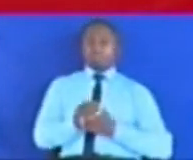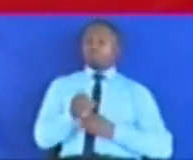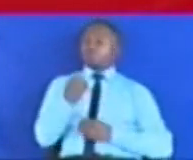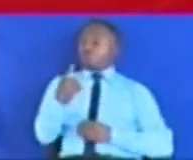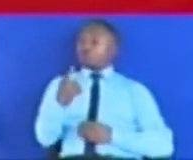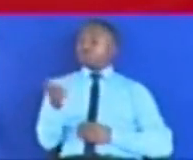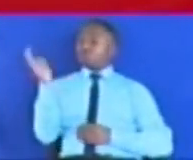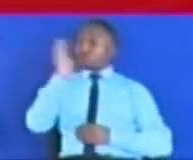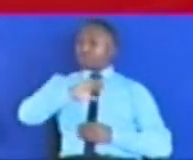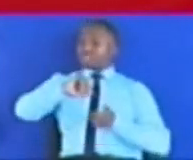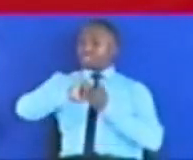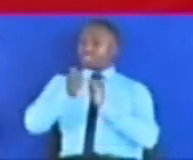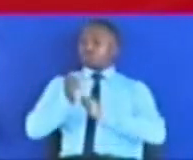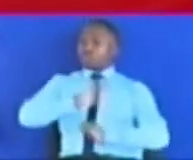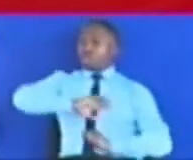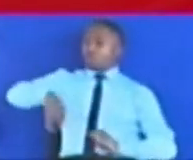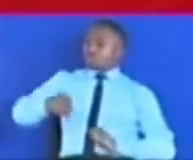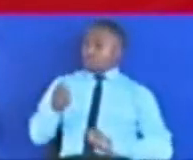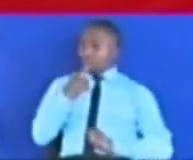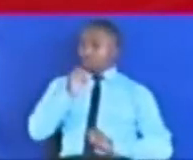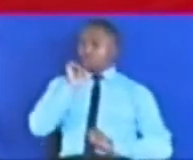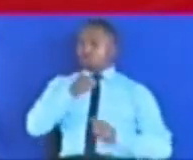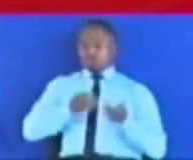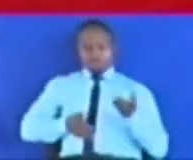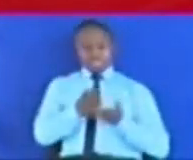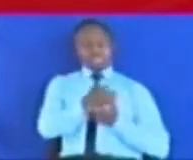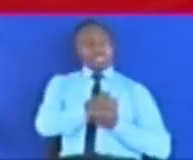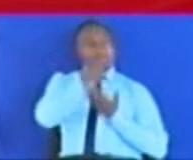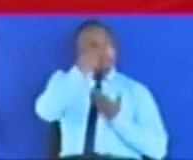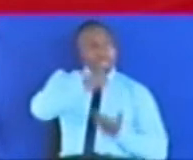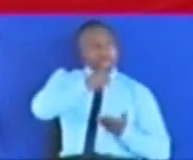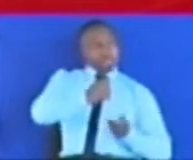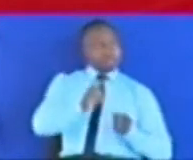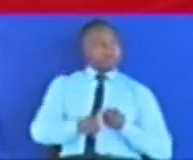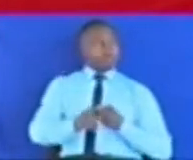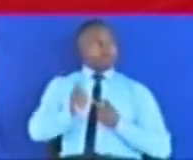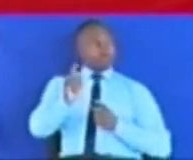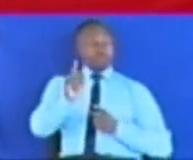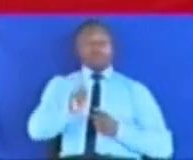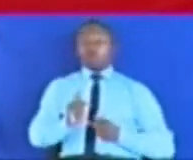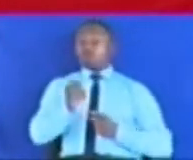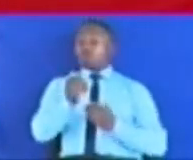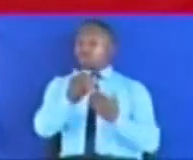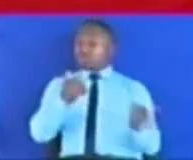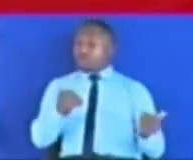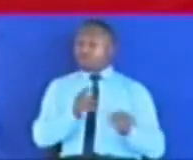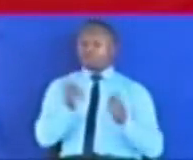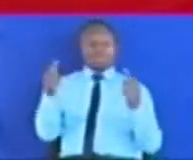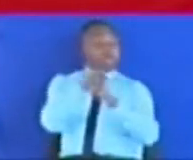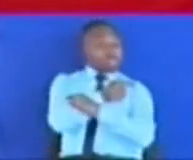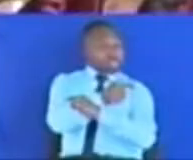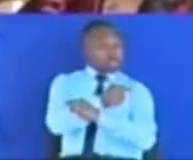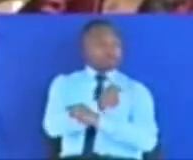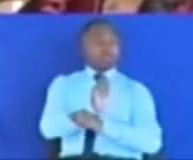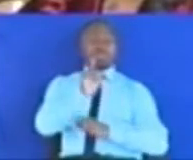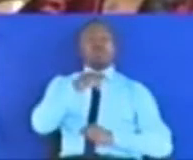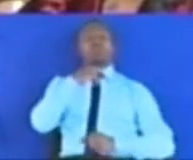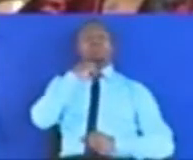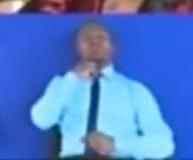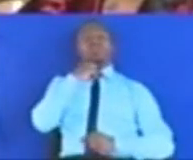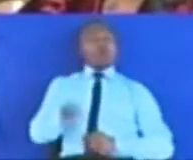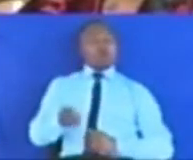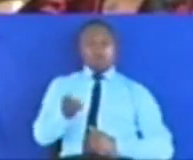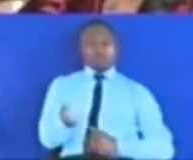tunamaliza tatizo la wizi wa dawa, halafu ndio tupitishe bajeti, kwa sababu kinyume cha hapo tutakuwa tunaogopea